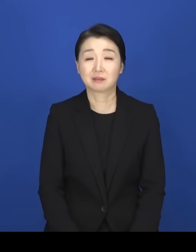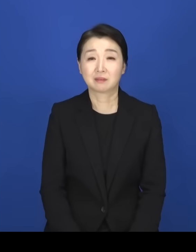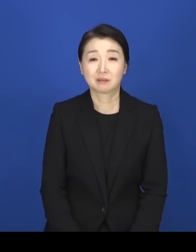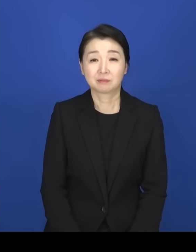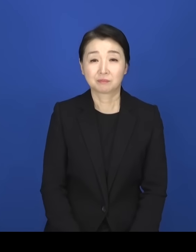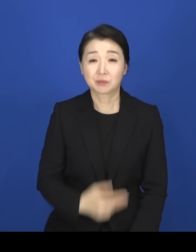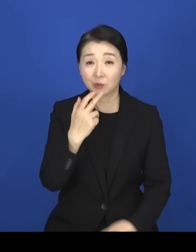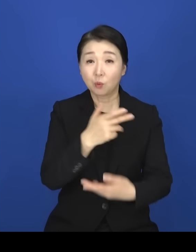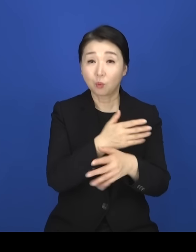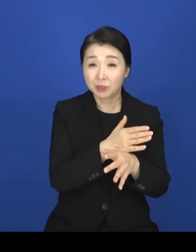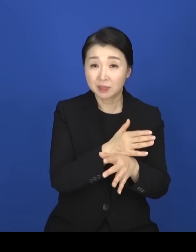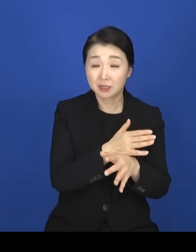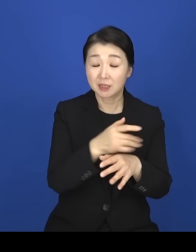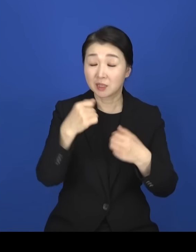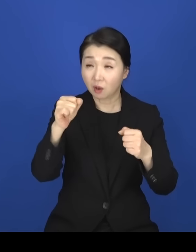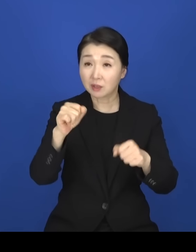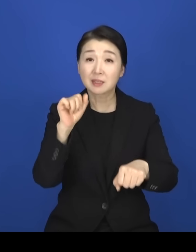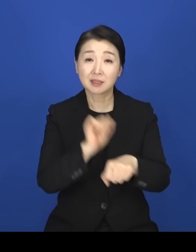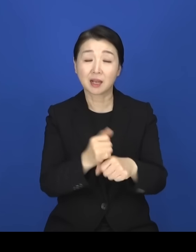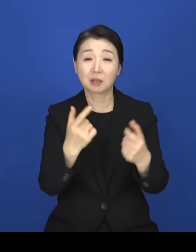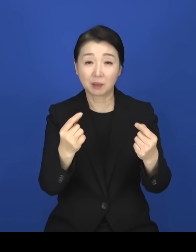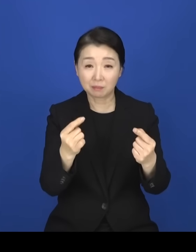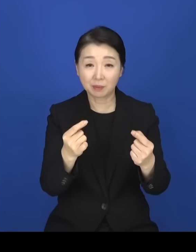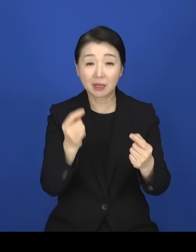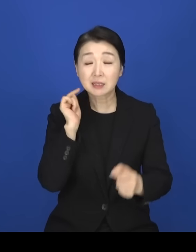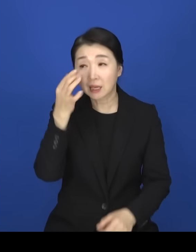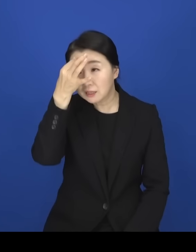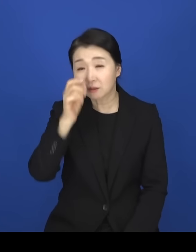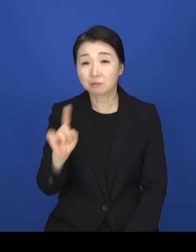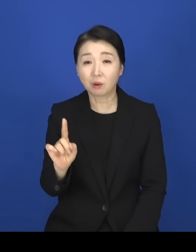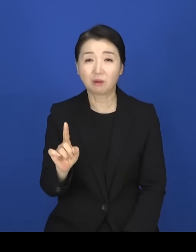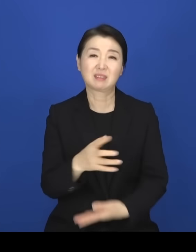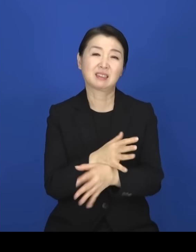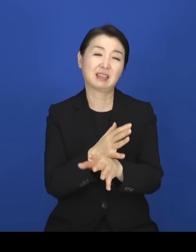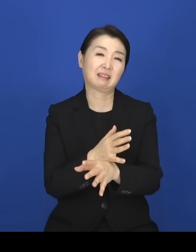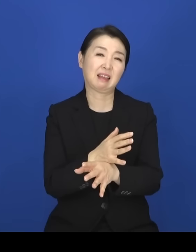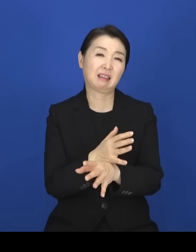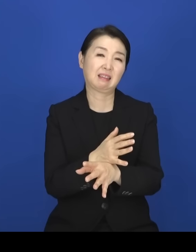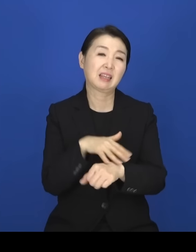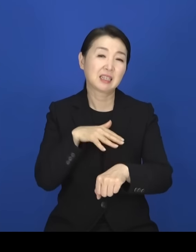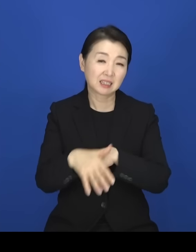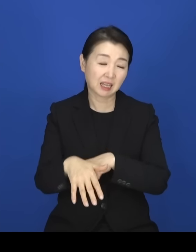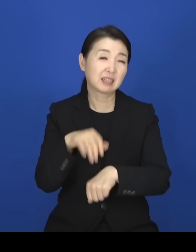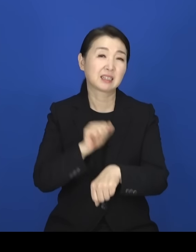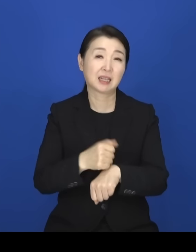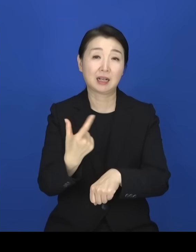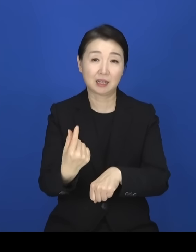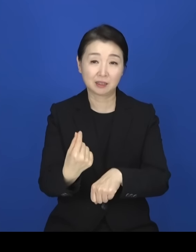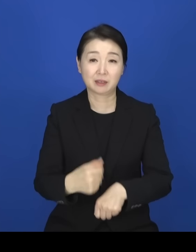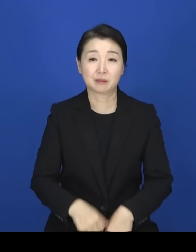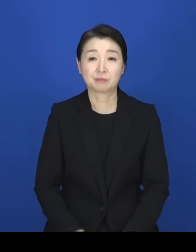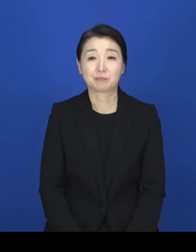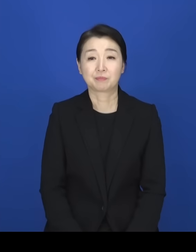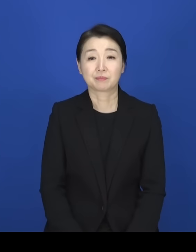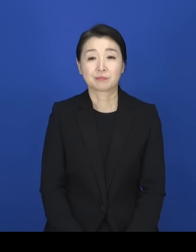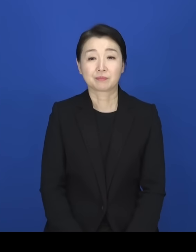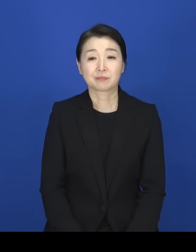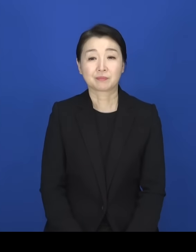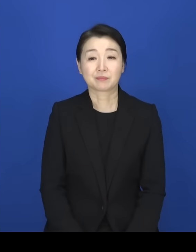거예요. 코미디는 이제 어떻게 보면 코믹 연기들을 잘하는 거고 네. 제가 예능이라면 이제 약간 장난꾸러기들이 잘하는 거예요. 네, 예능은 네. 장난꾸러기들이 잘해요. 그리고 맞아요.